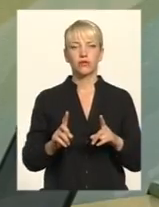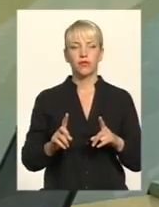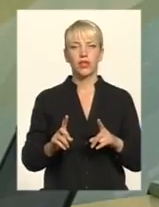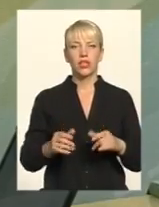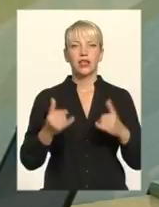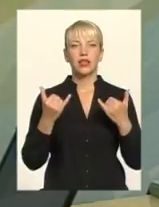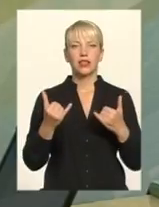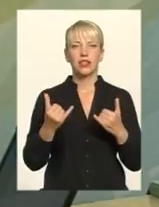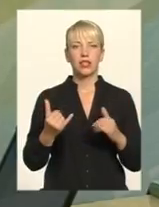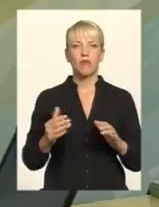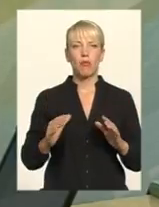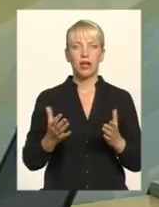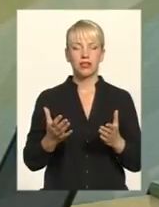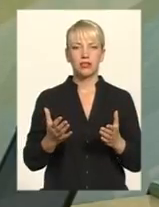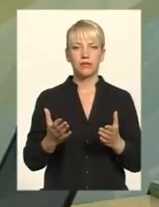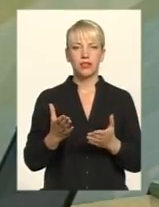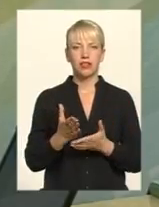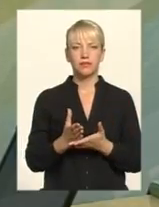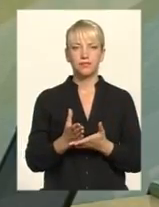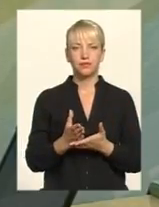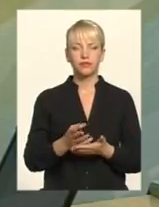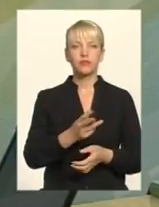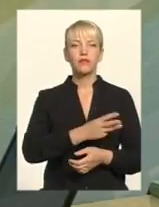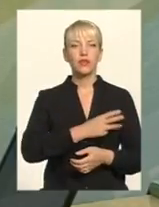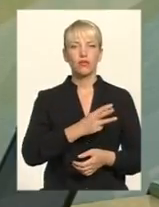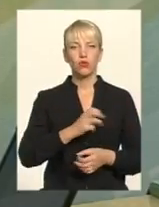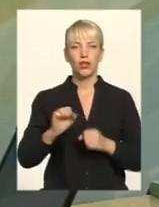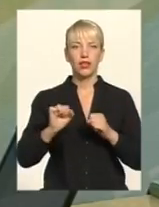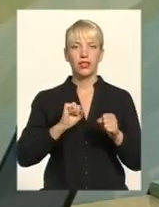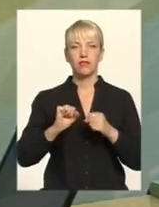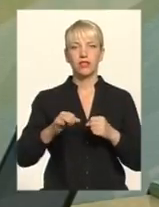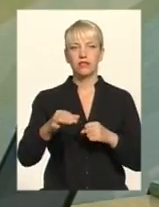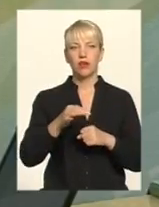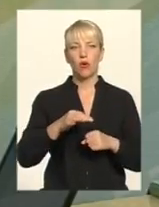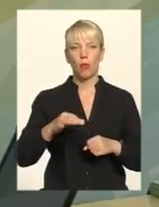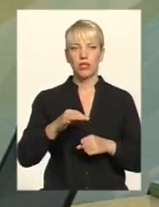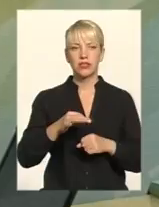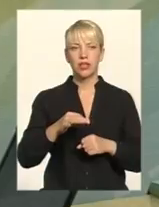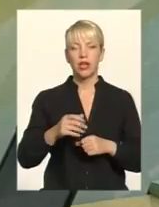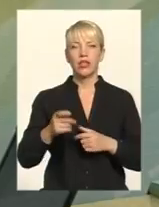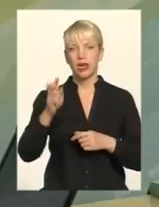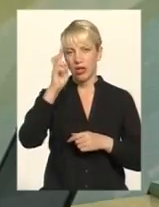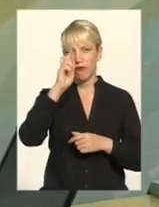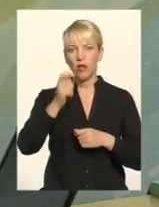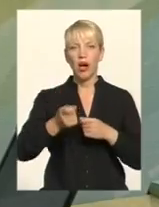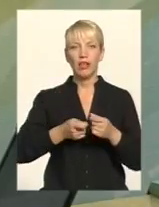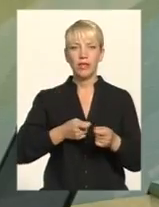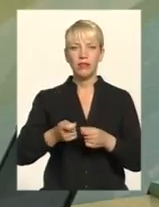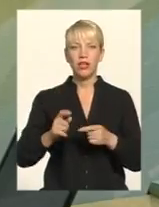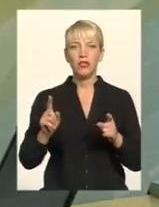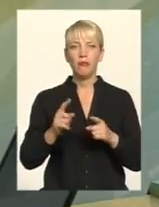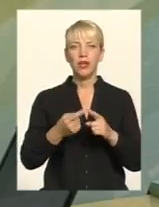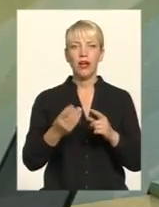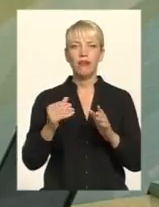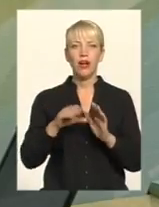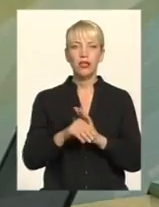на даний момент є воля керівництва області, як державної адміністрації, так і ради, щоб цей інвестор